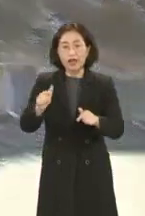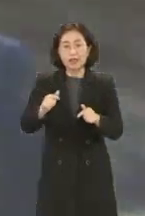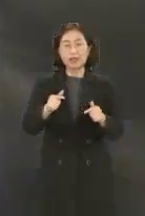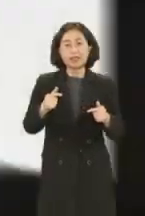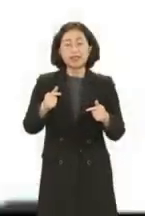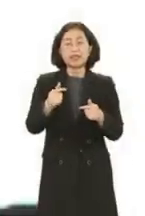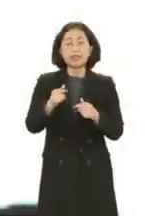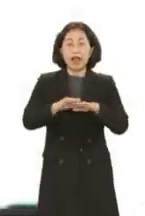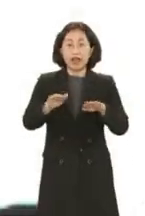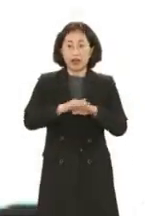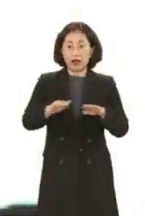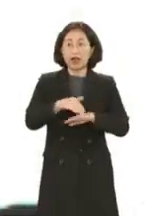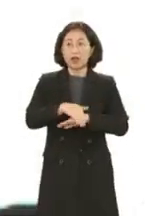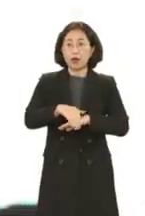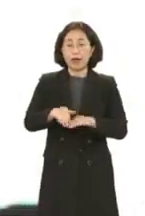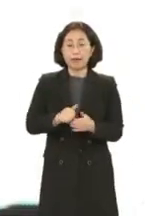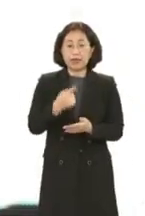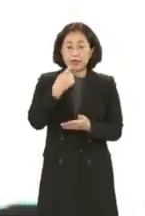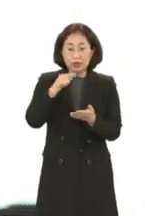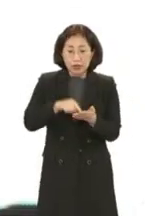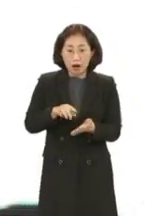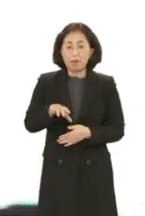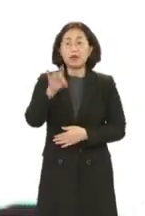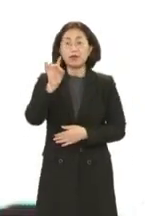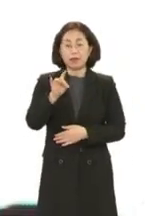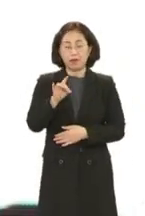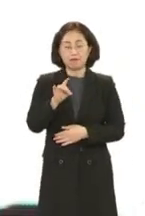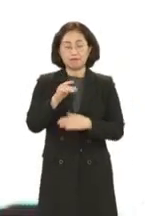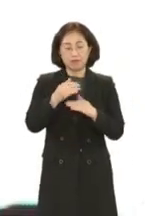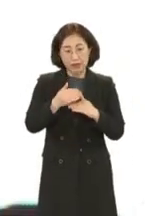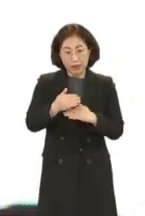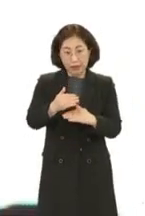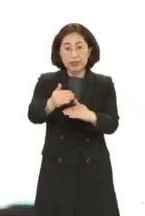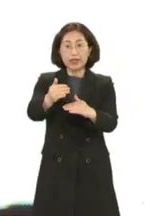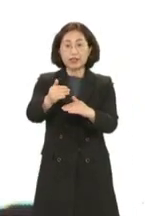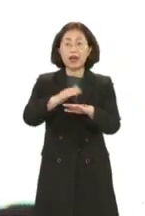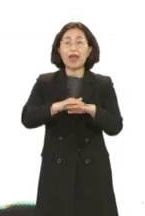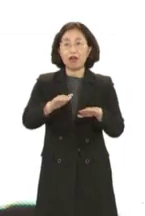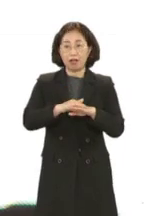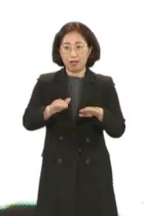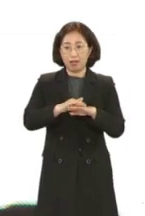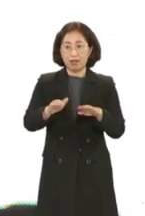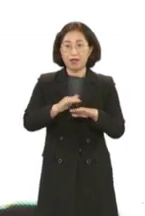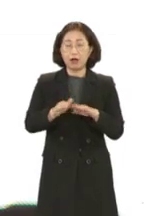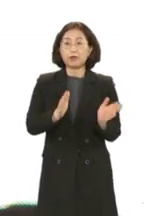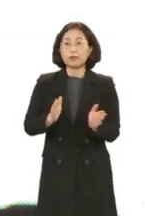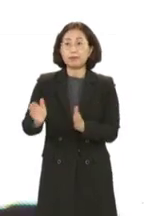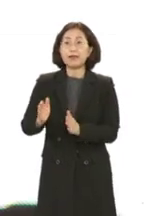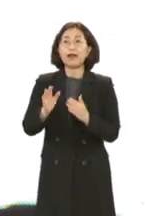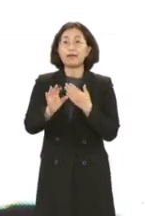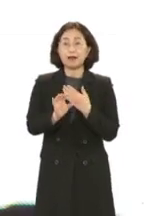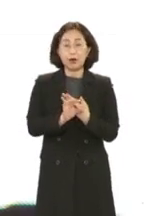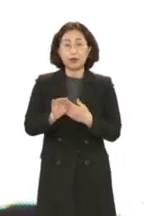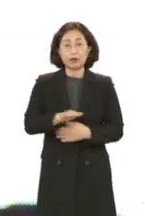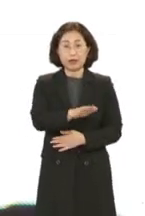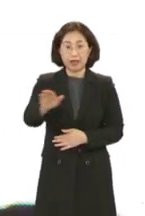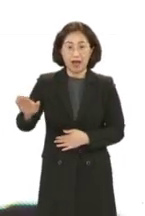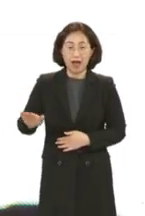전망입니다. 좀 쉬운 것부터 하나씩 하나씩 이루어가는 그런 형태로 준비해 나간다면